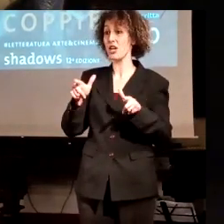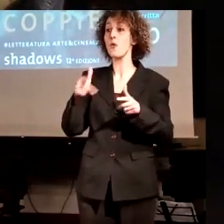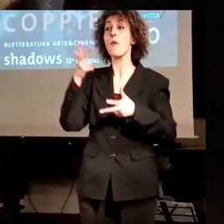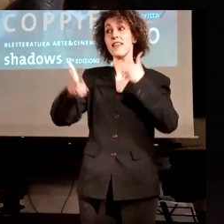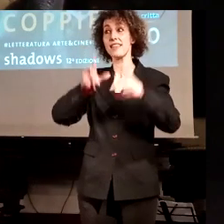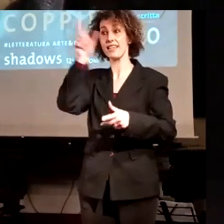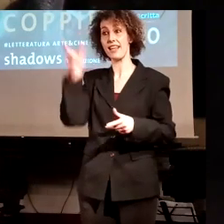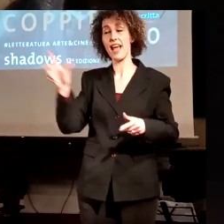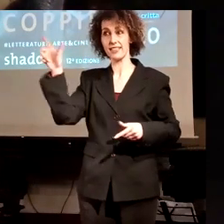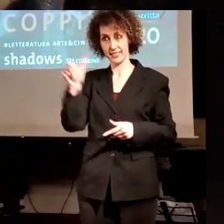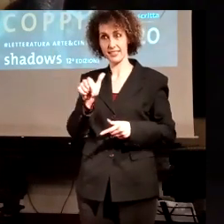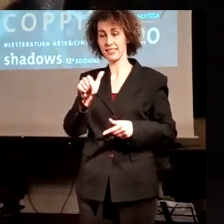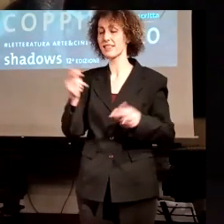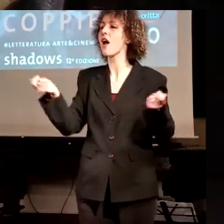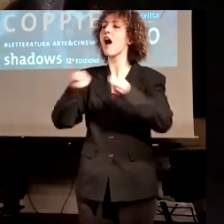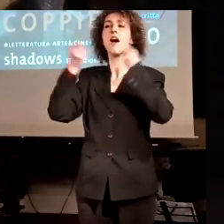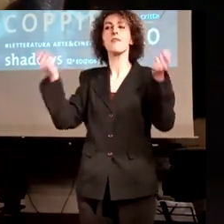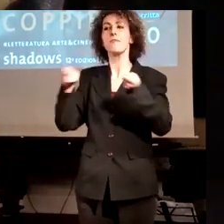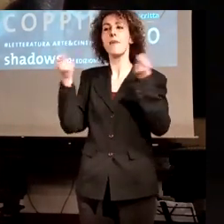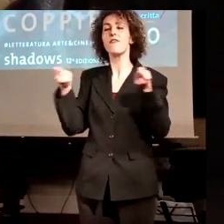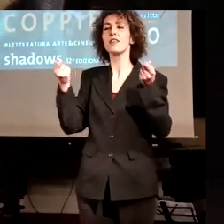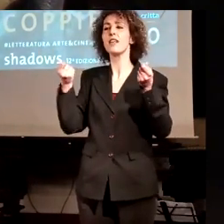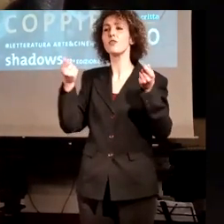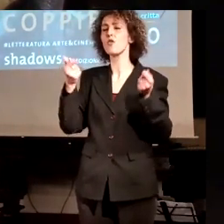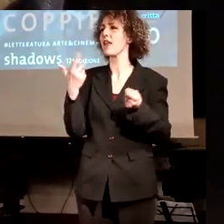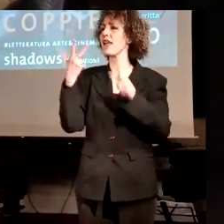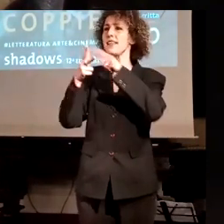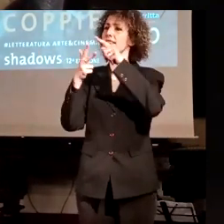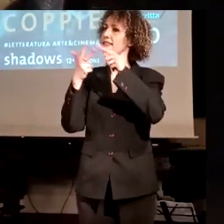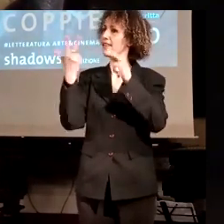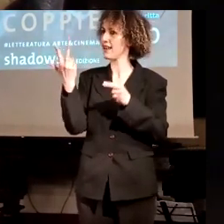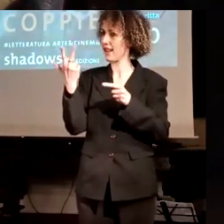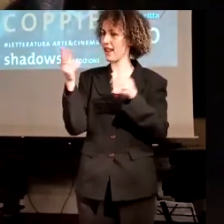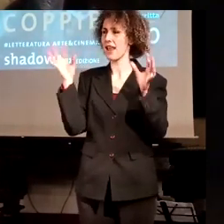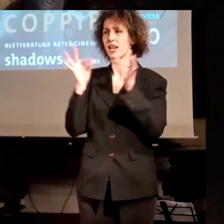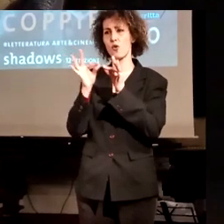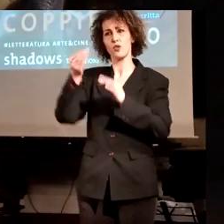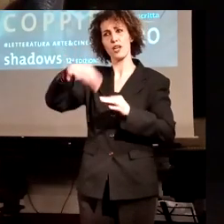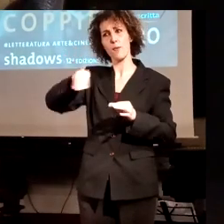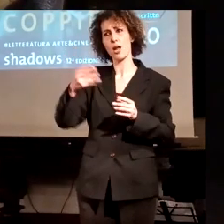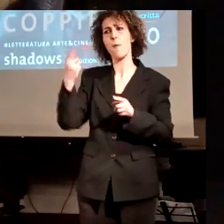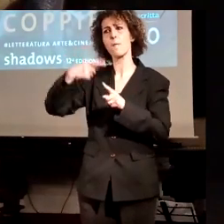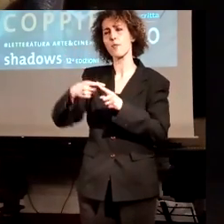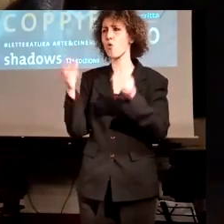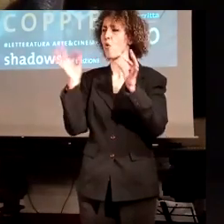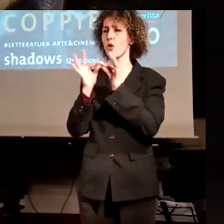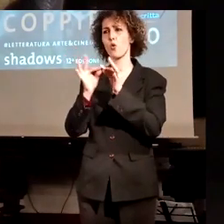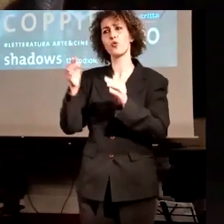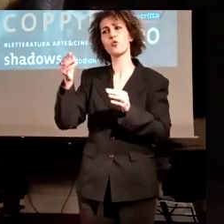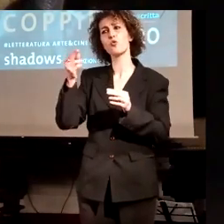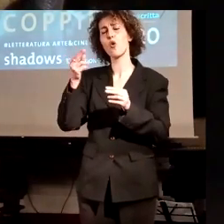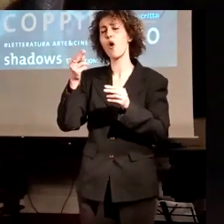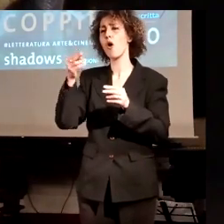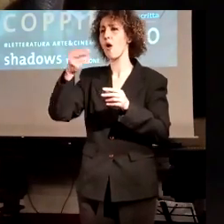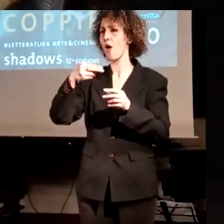l'intera manifestazione tutti gli e tre gli incontri napoletani e poi anche l'incontro romano e quindi veniamo ai